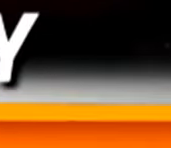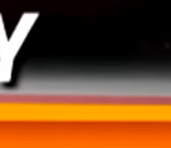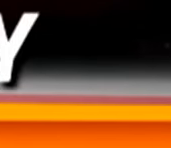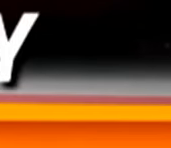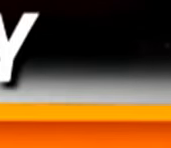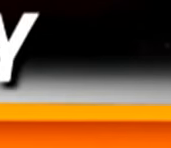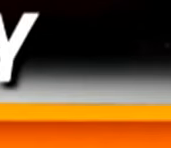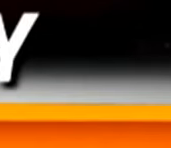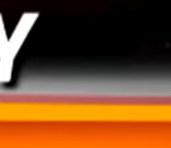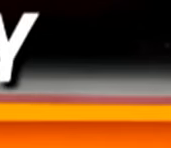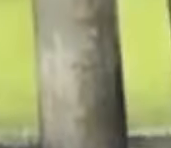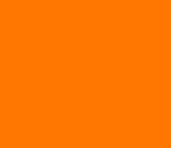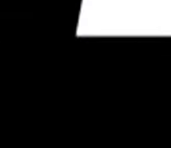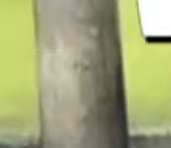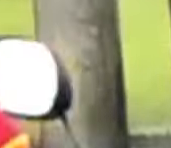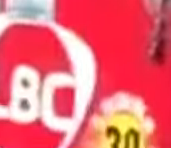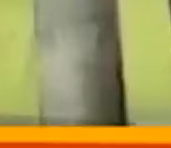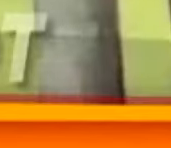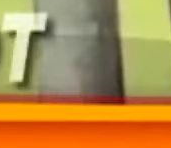at hindi patas.